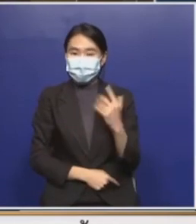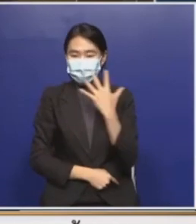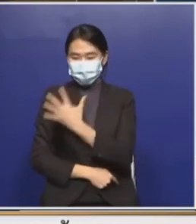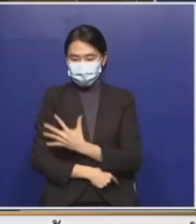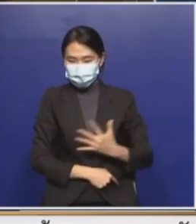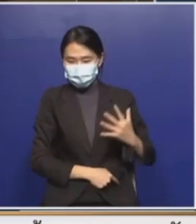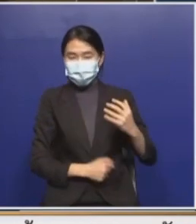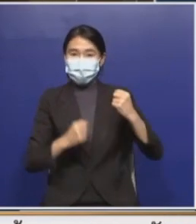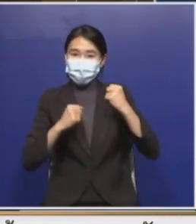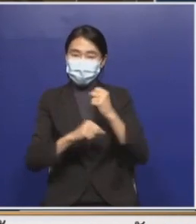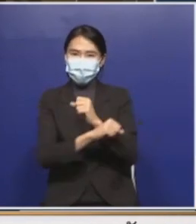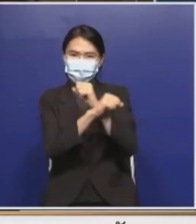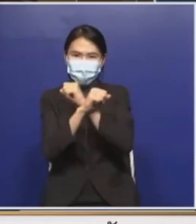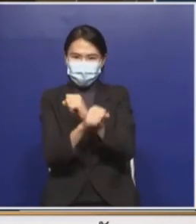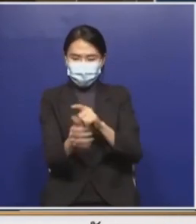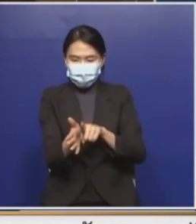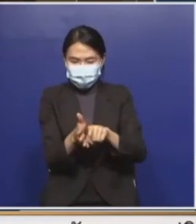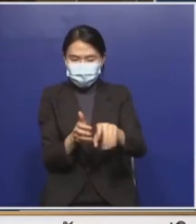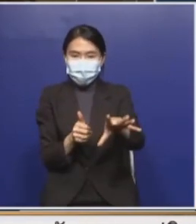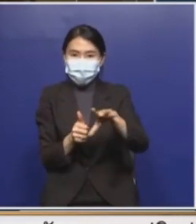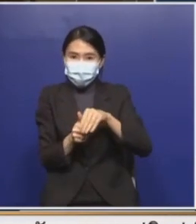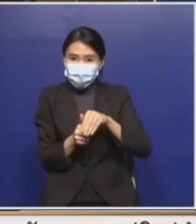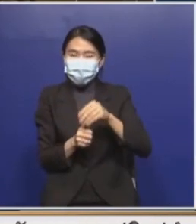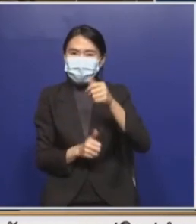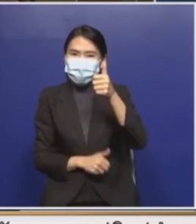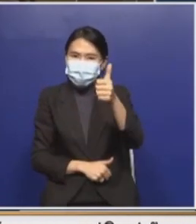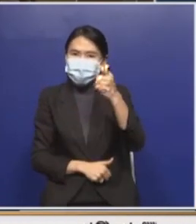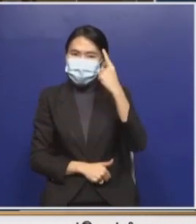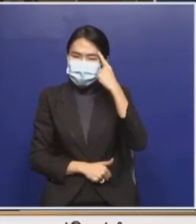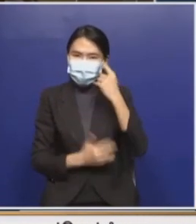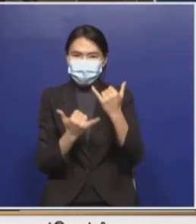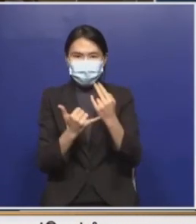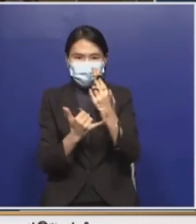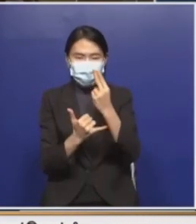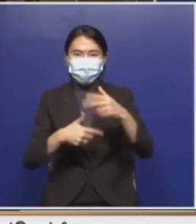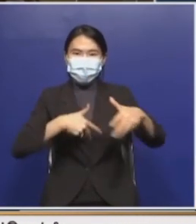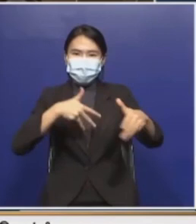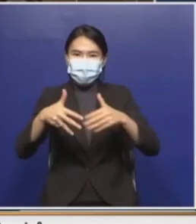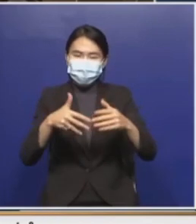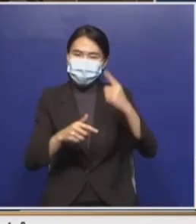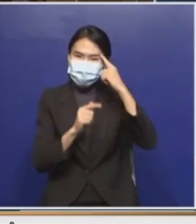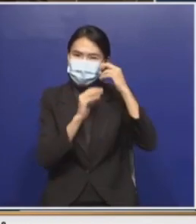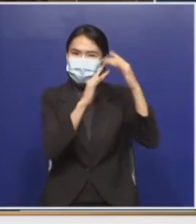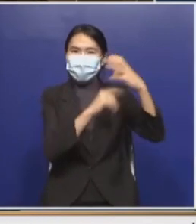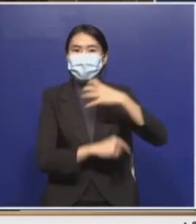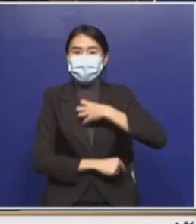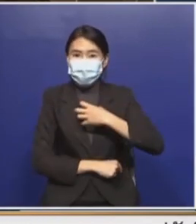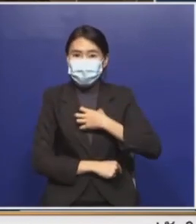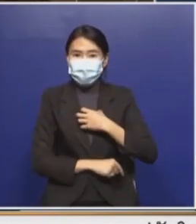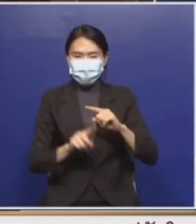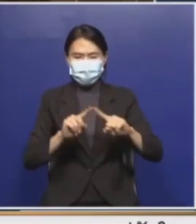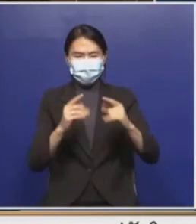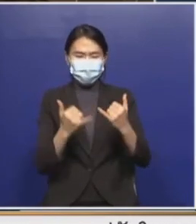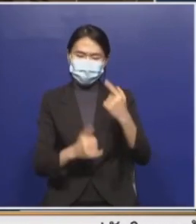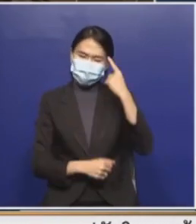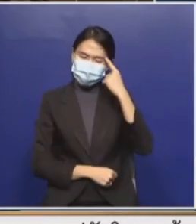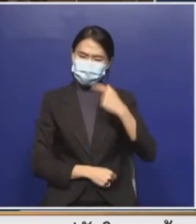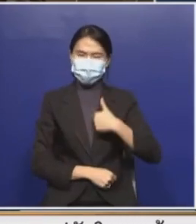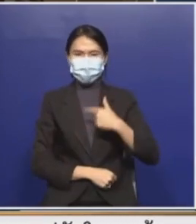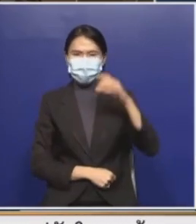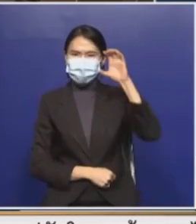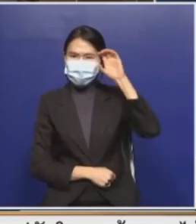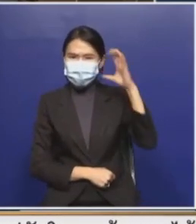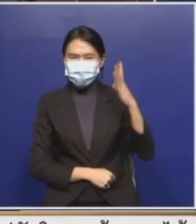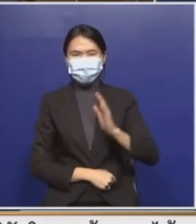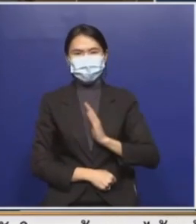าดของโรคโควิดที่เขากำลังเผชิญอยู่วันนี้เขาไม่มีความมั่นใ